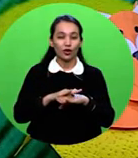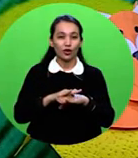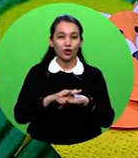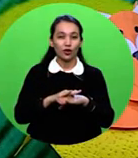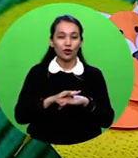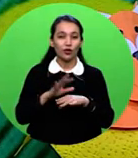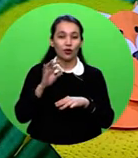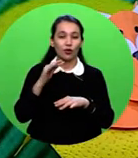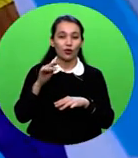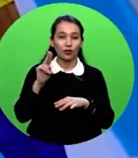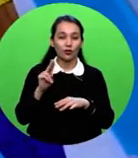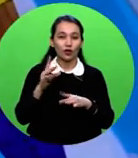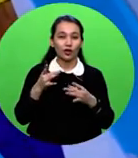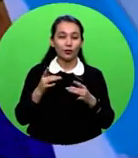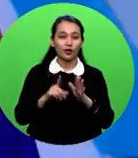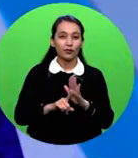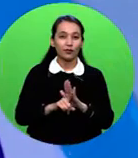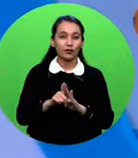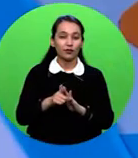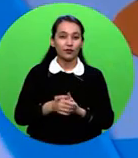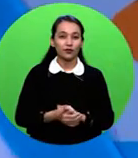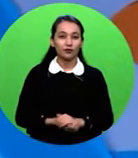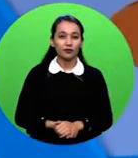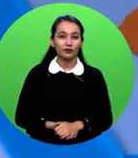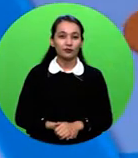Oyoqchalarini yelimlaymiz.